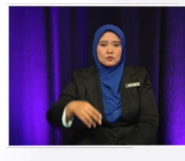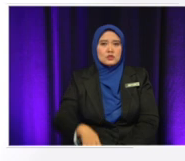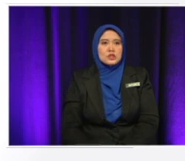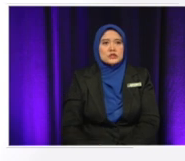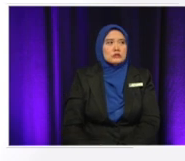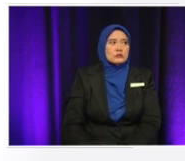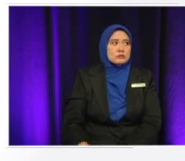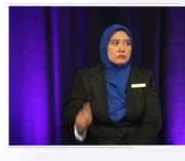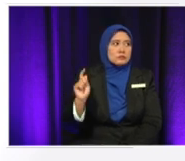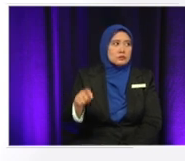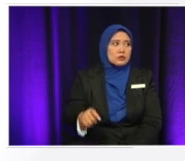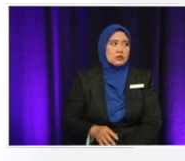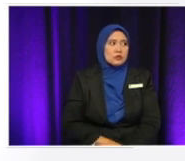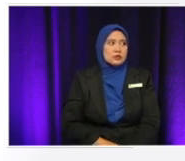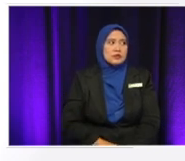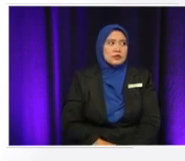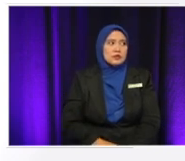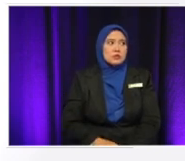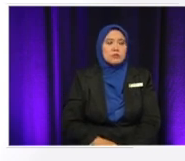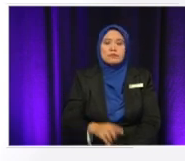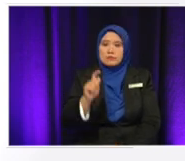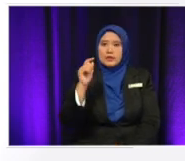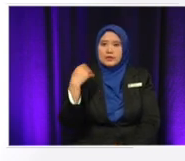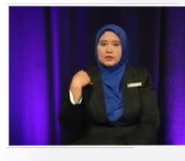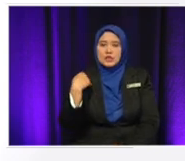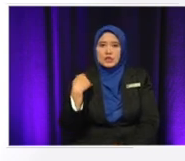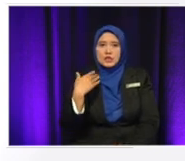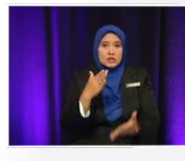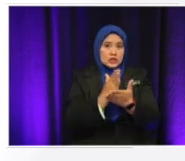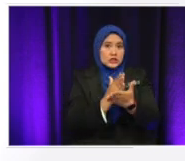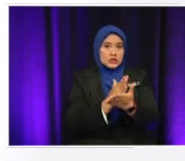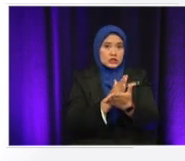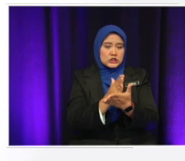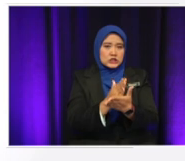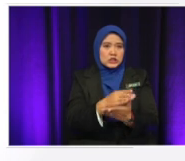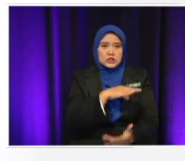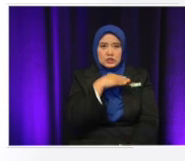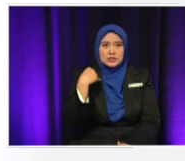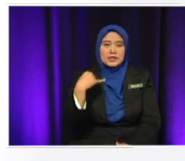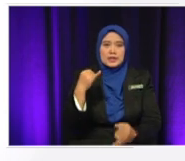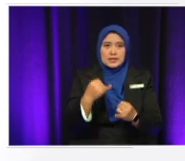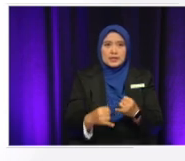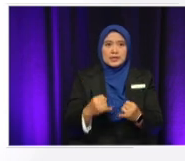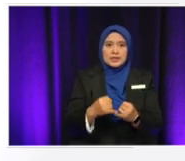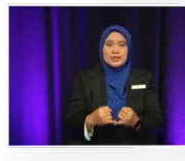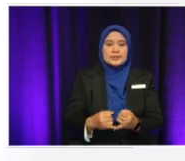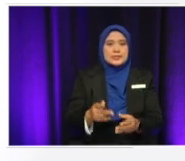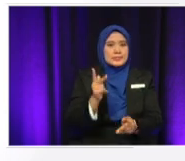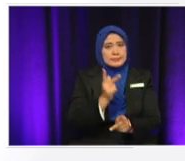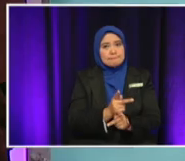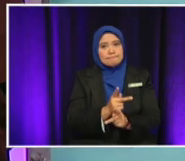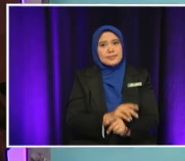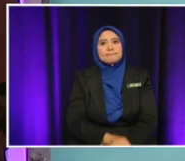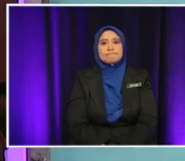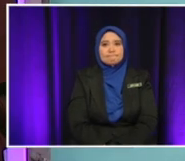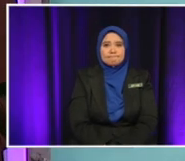eee perkataan tersebut berada di tengah-tengah jadi kita stupa kedudukannya dan jelas sekali kita simpan hasil kerja